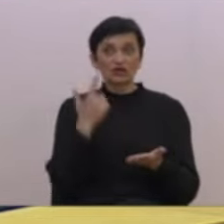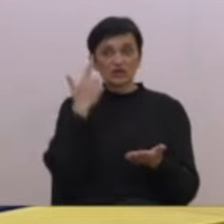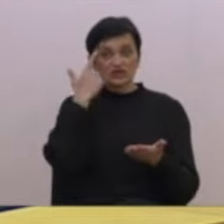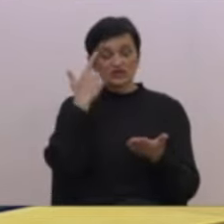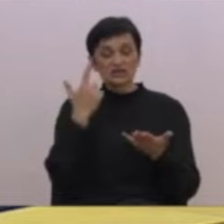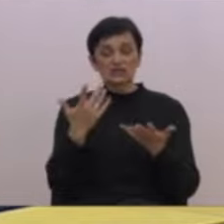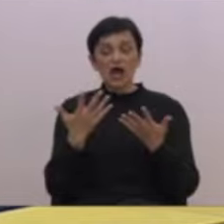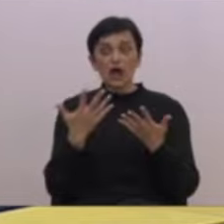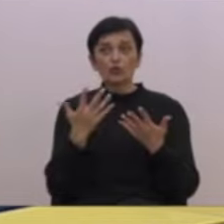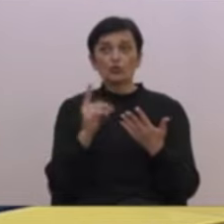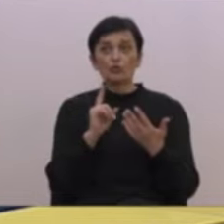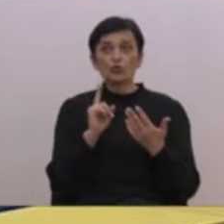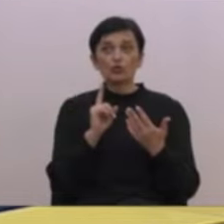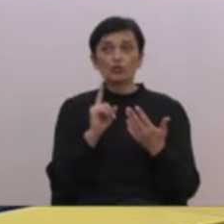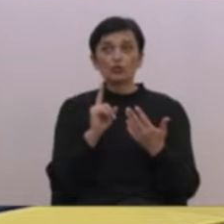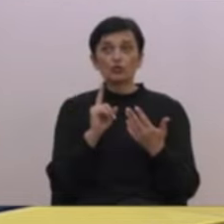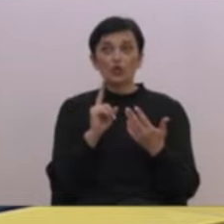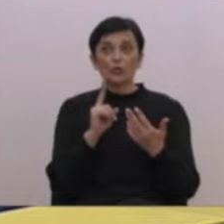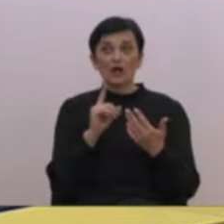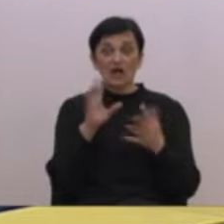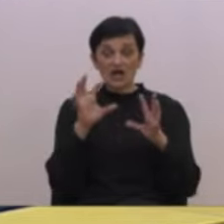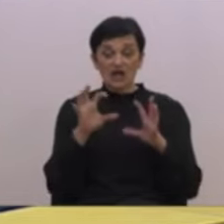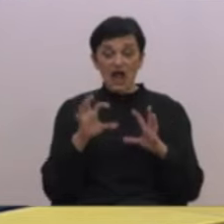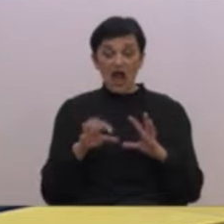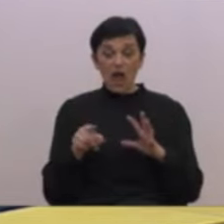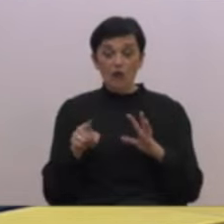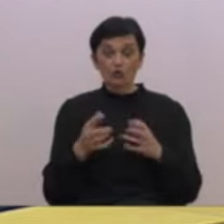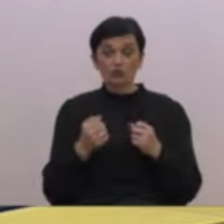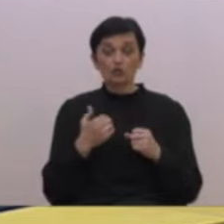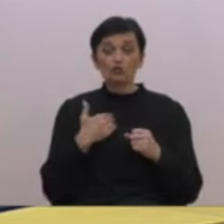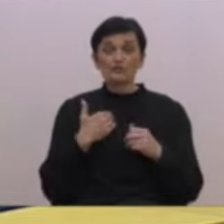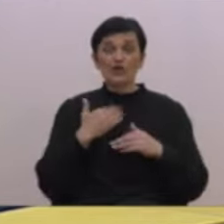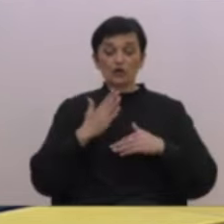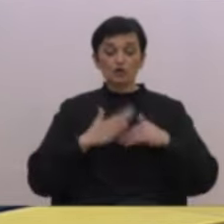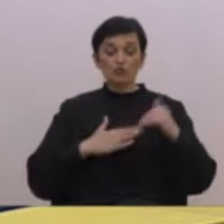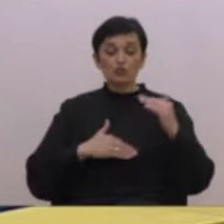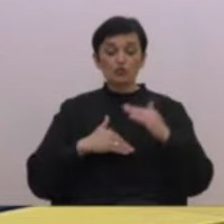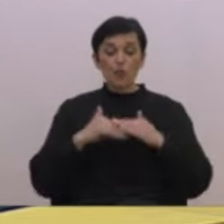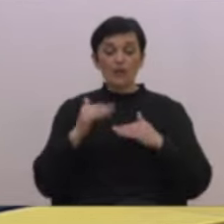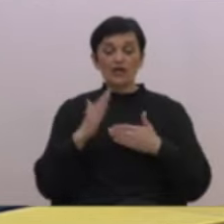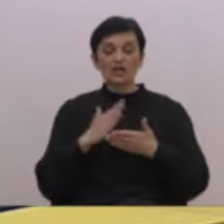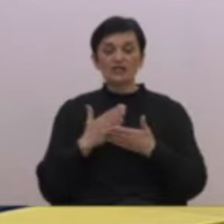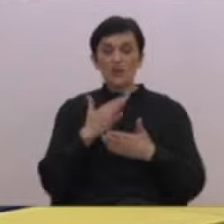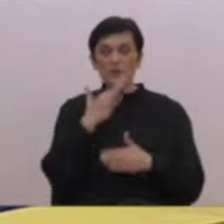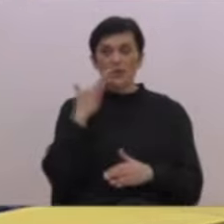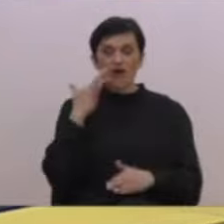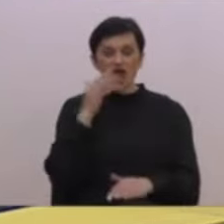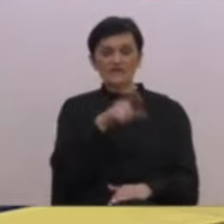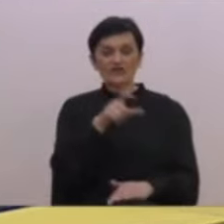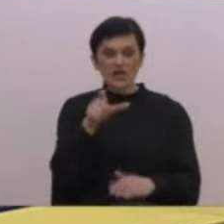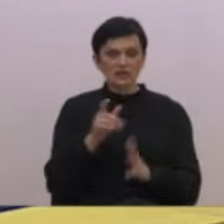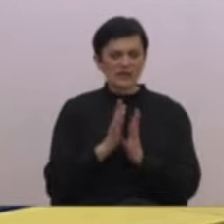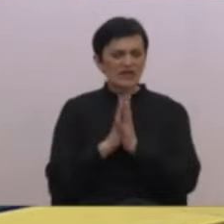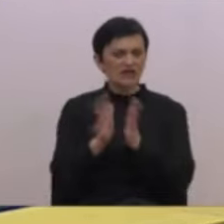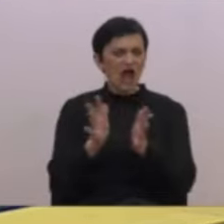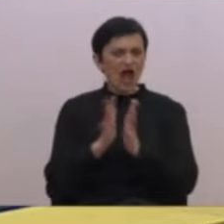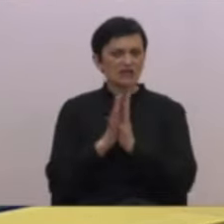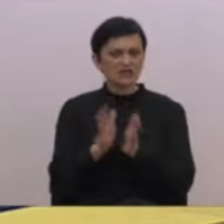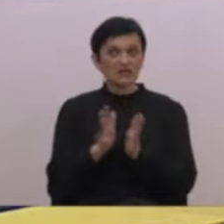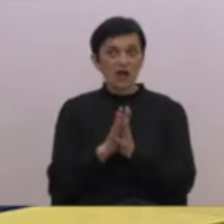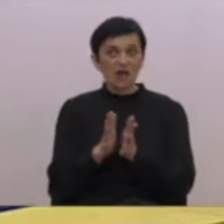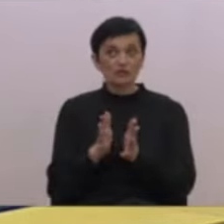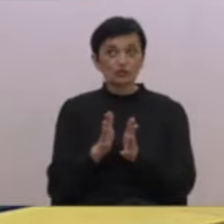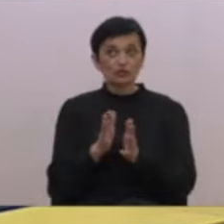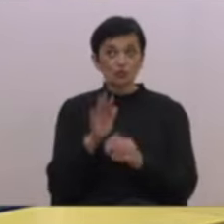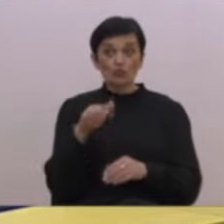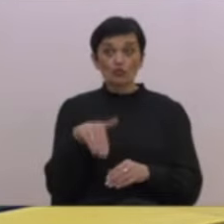etron, ai tu nu-ți scau un iaurgot, ce ni profesii sunt nacelia, pe uri adameni glanzhaus.